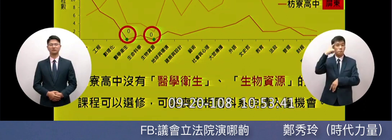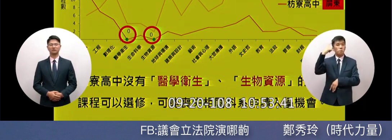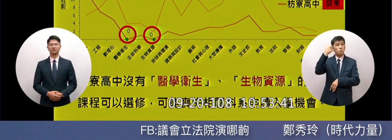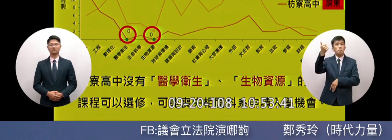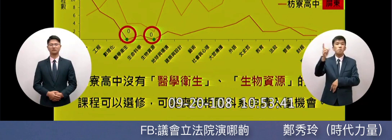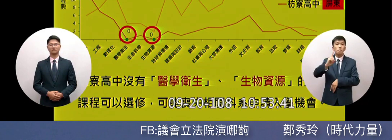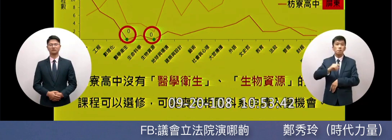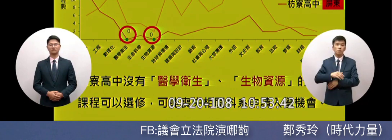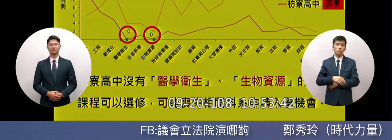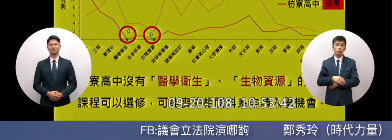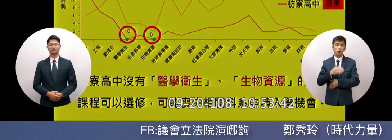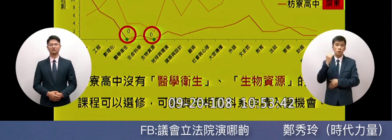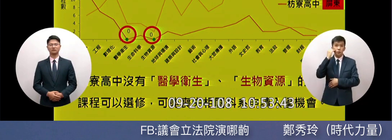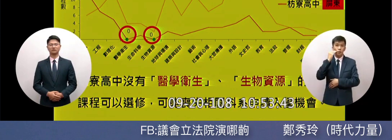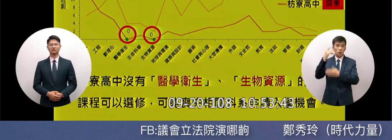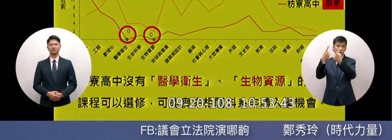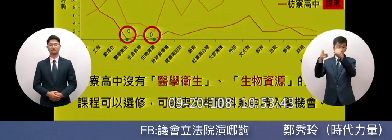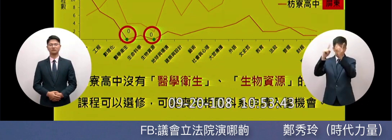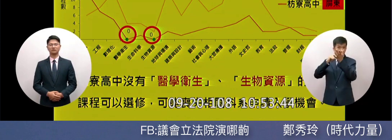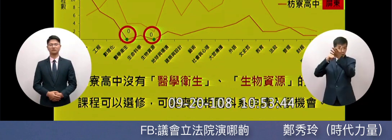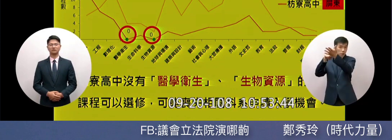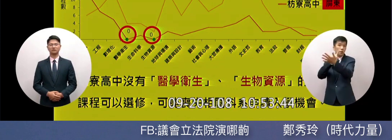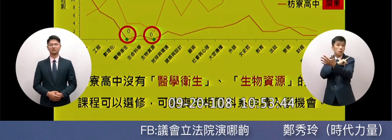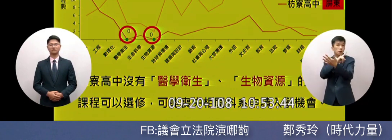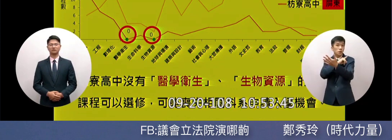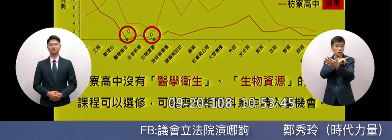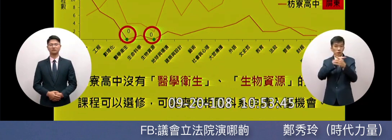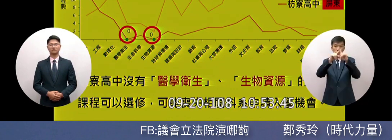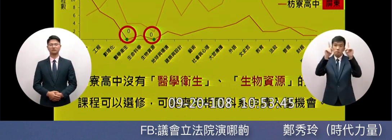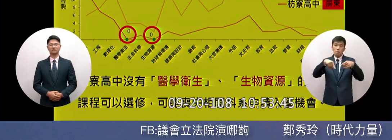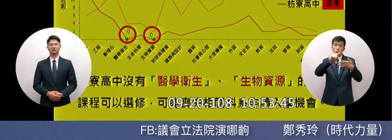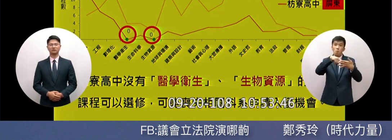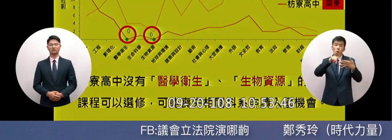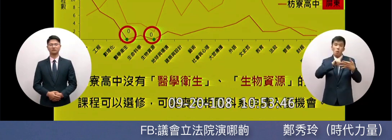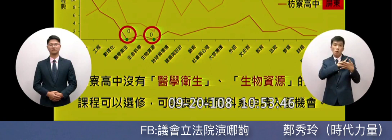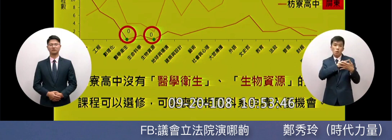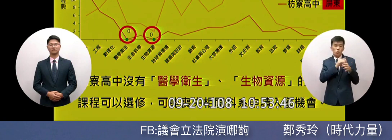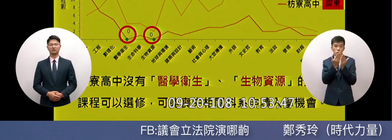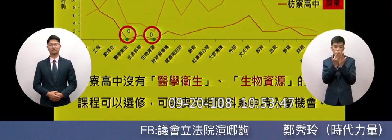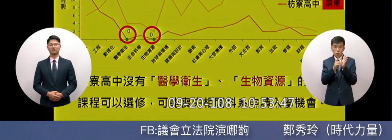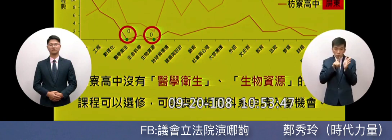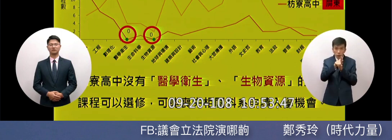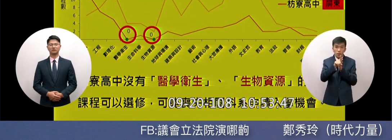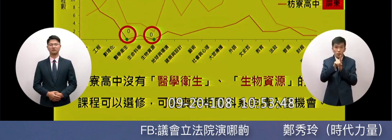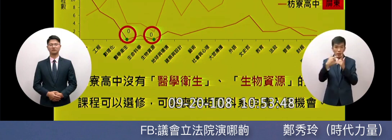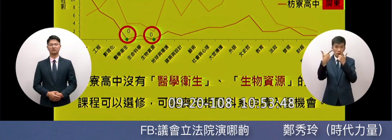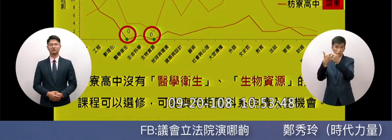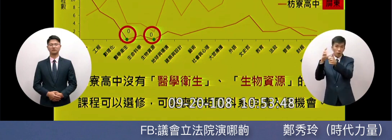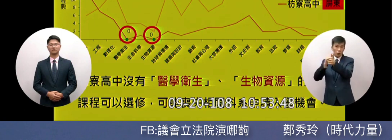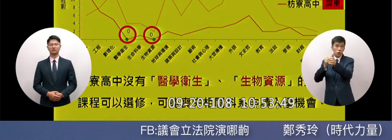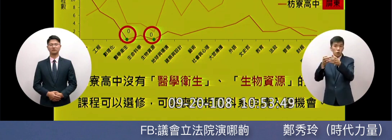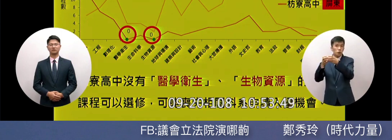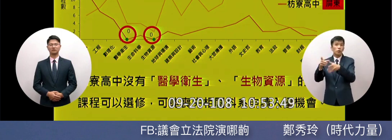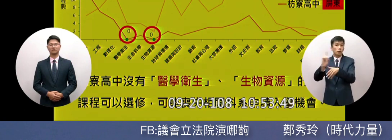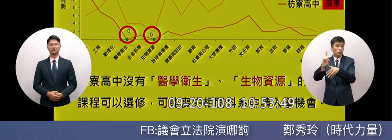入学的时候叫大学端要去勾你的这个系是要适用哪个学群。那我们就发现